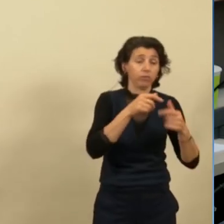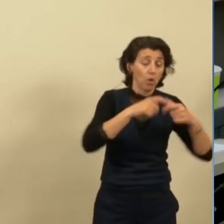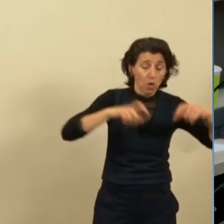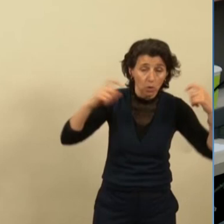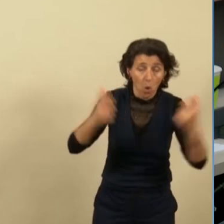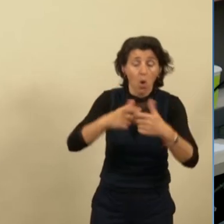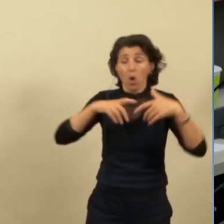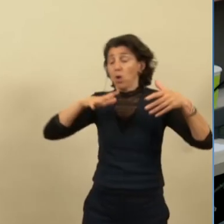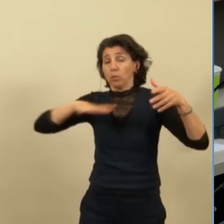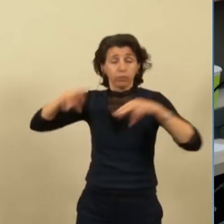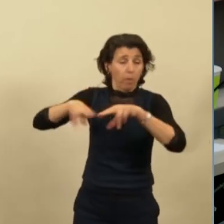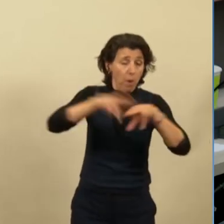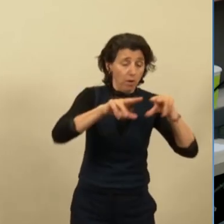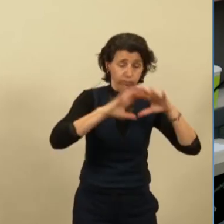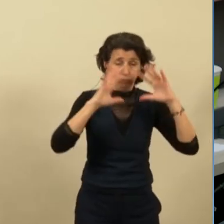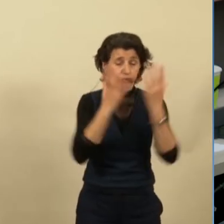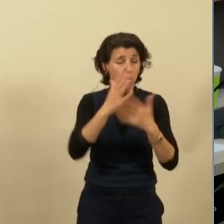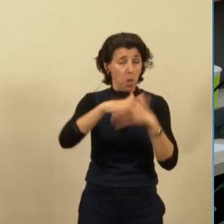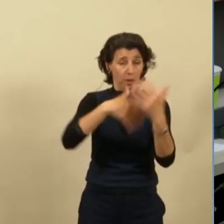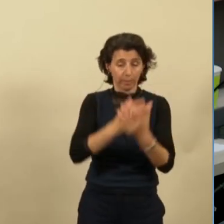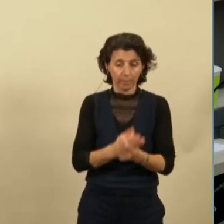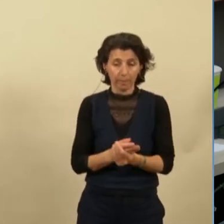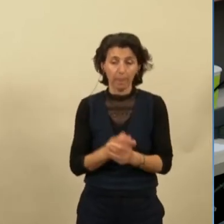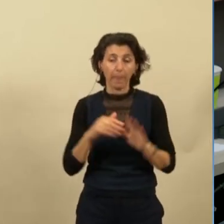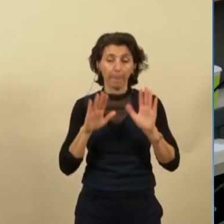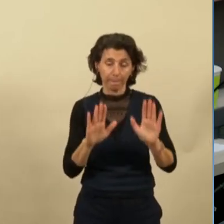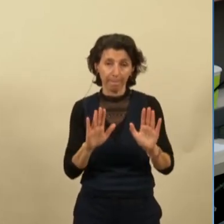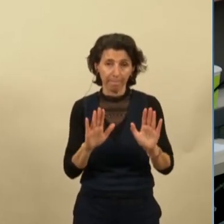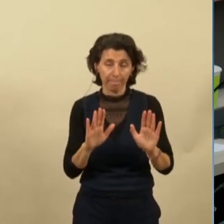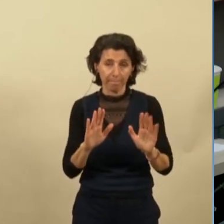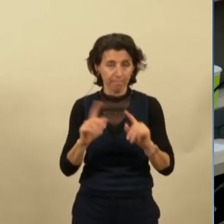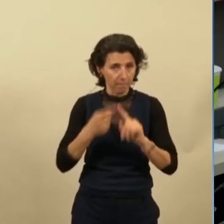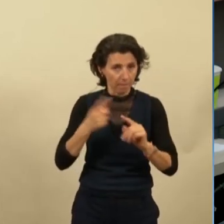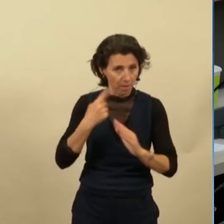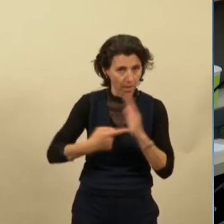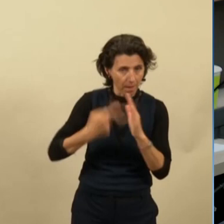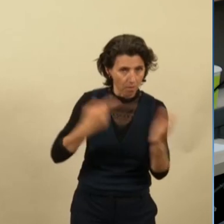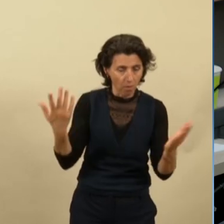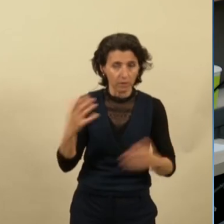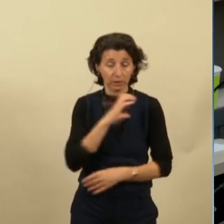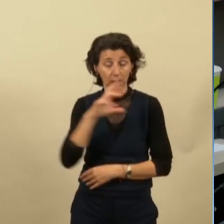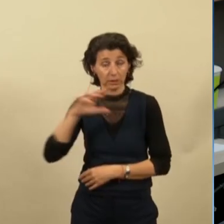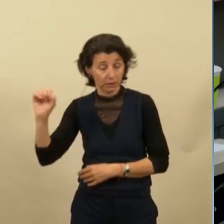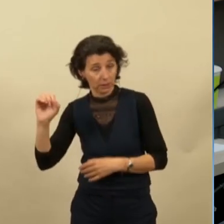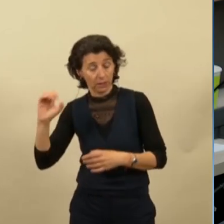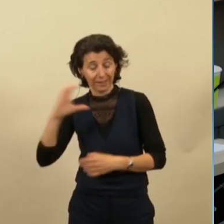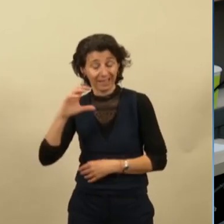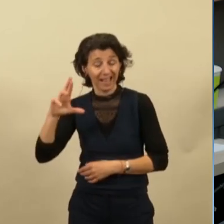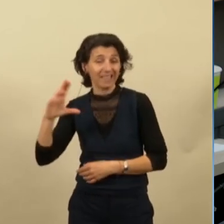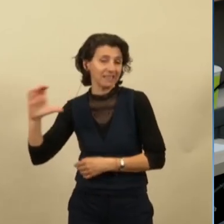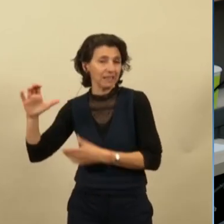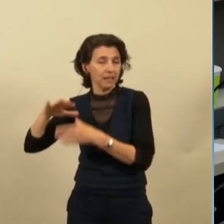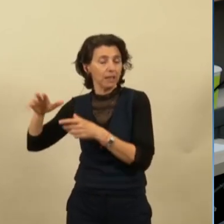etc il nous faut rappeler que la CRC ne contrôle pas l'opportunité des choix mais bien la bonne application des